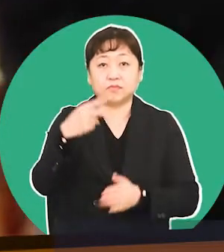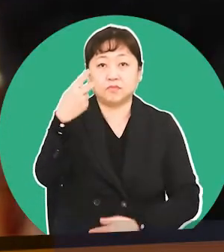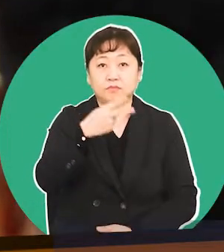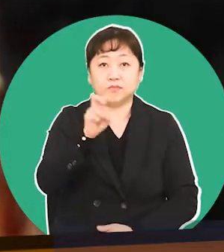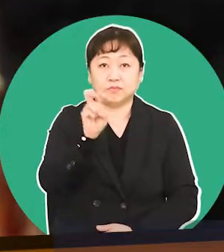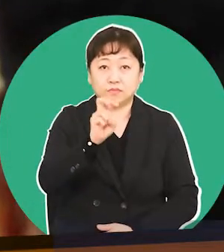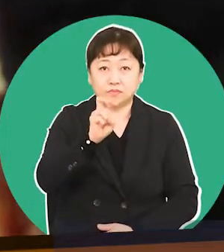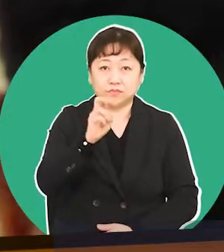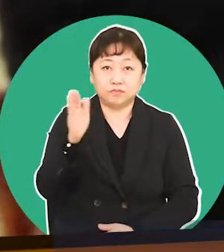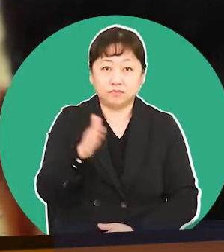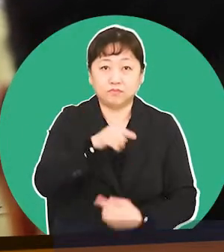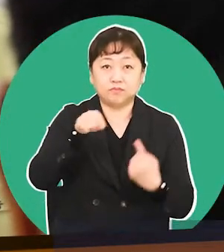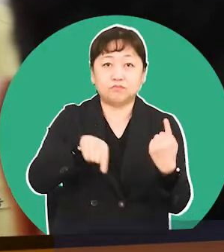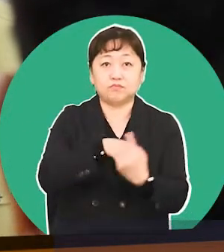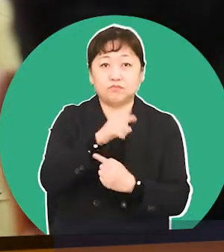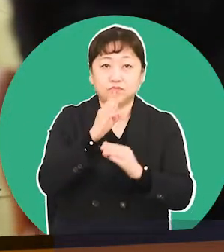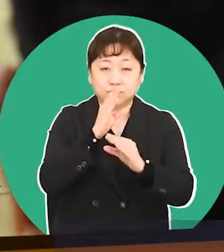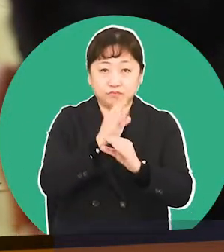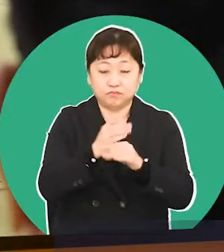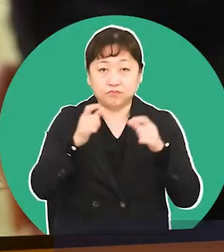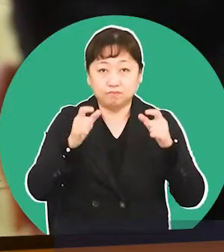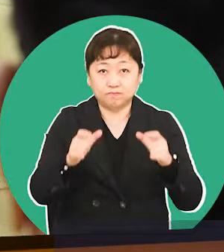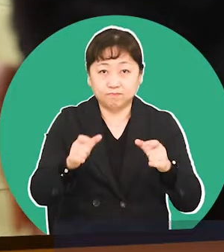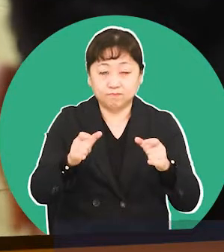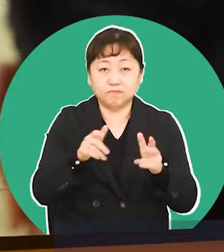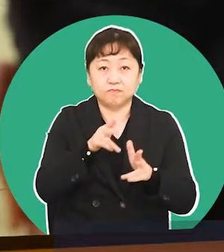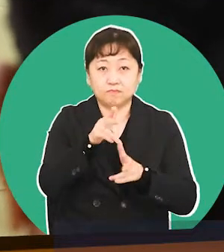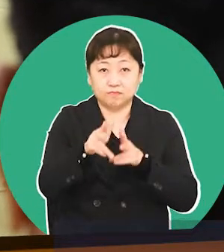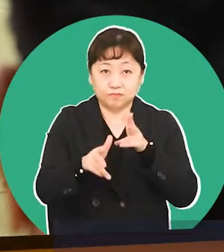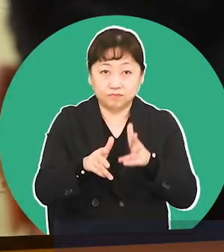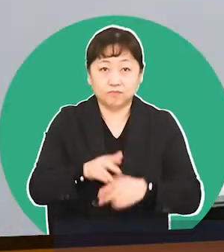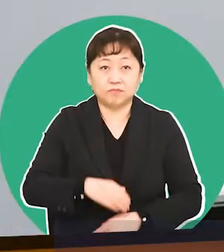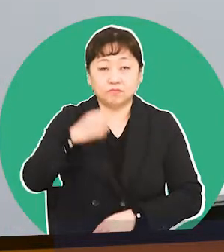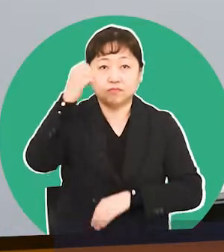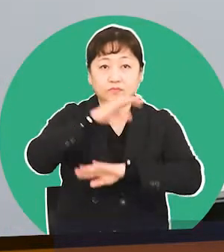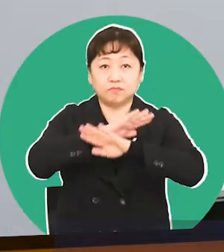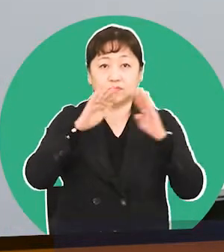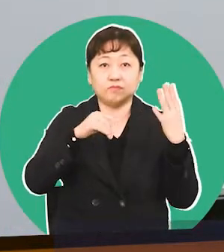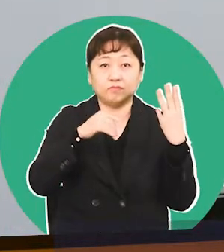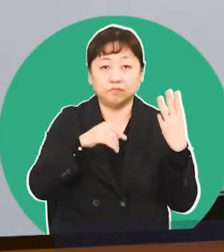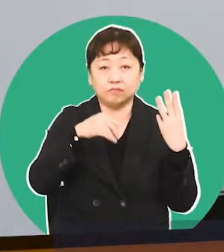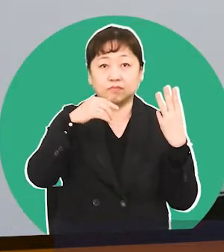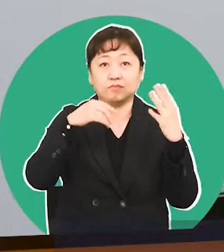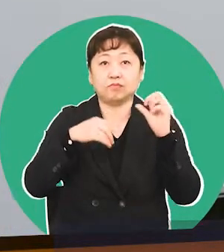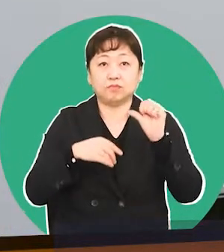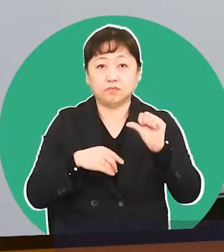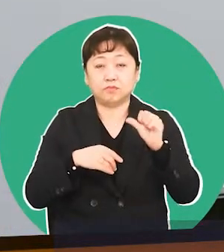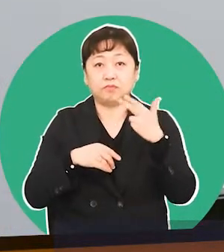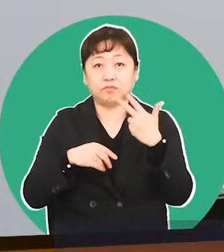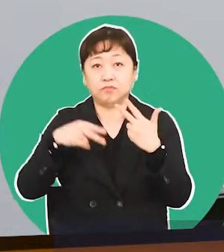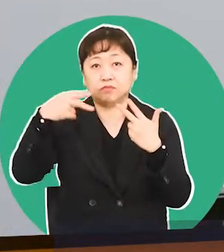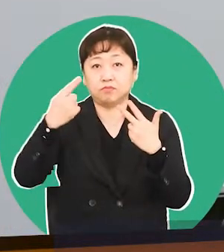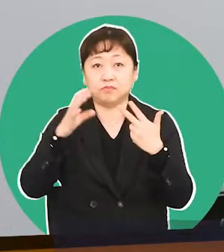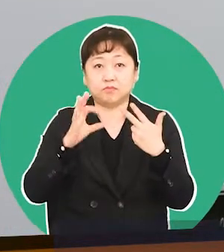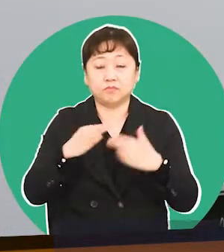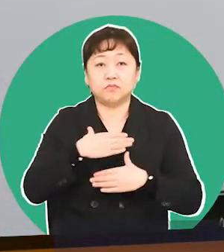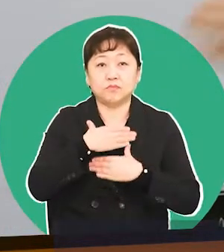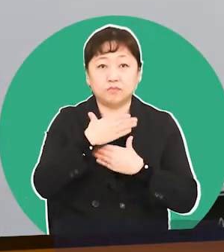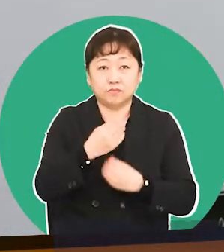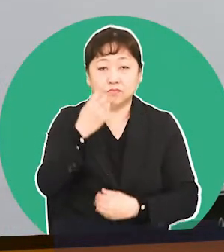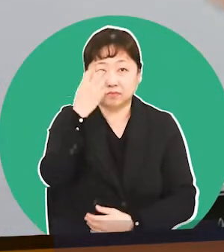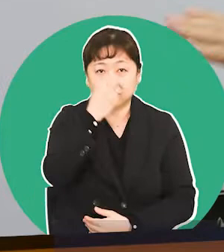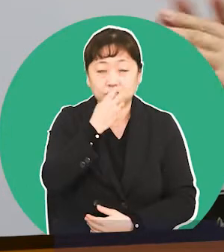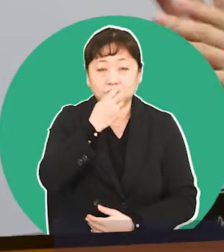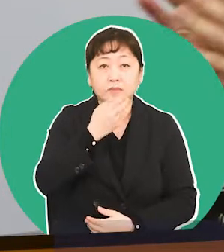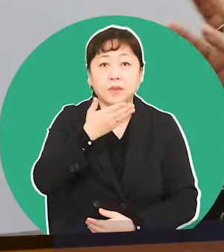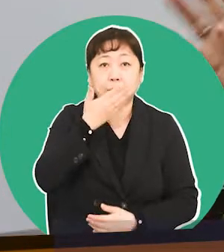2020년부터 운영하고 있는 지역 밀착형 사업으로 광명 3동 과 5동 7동 에서 안전 순찰